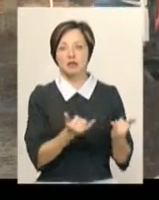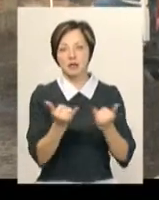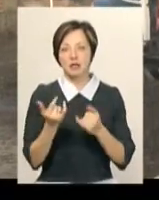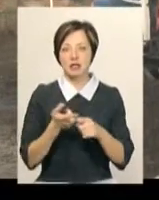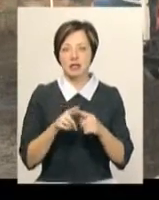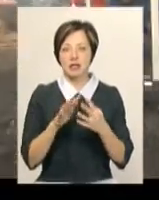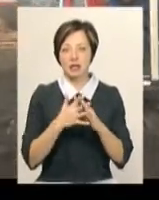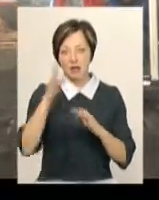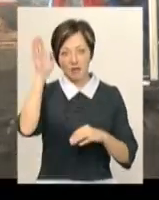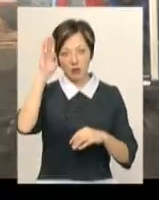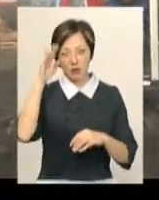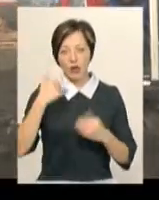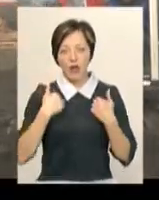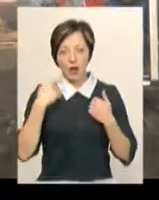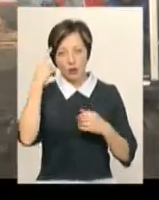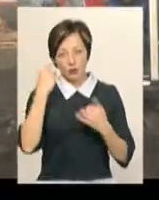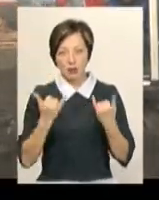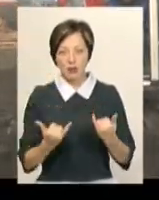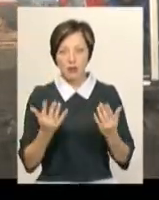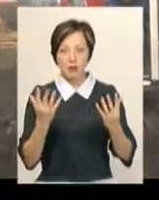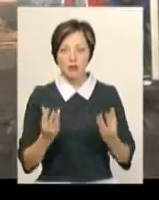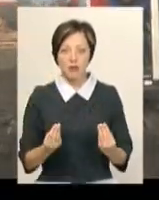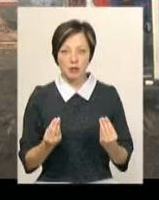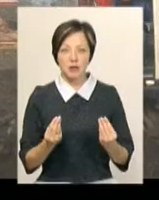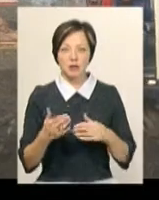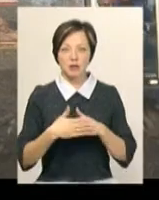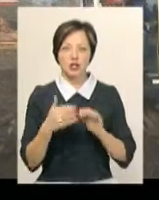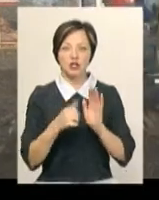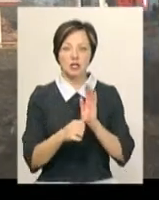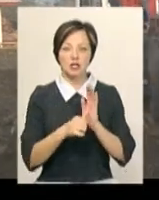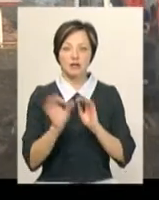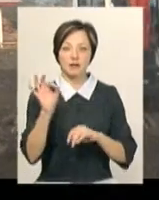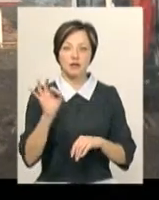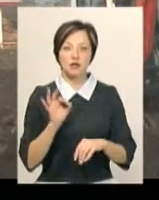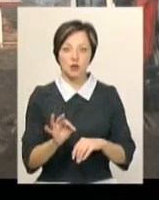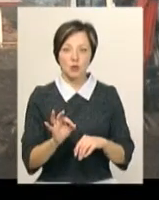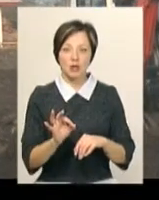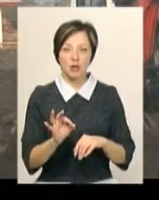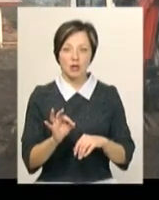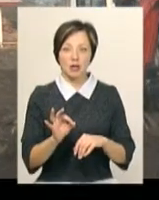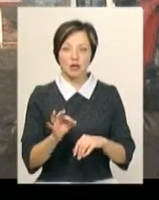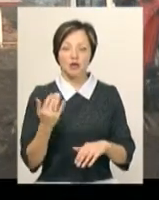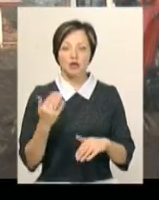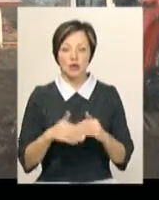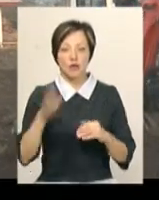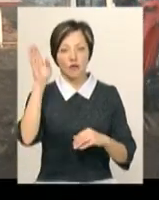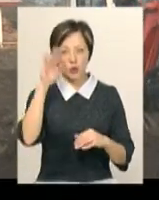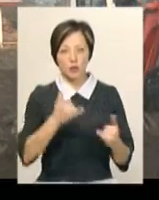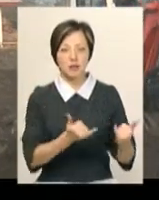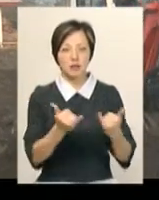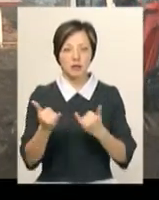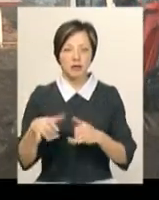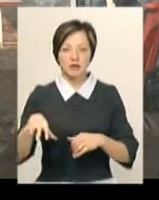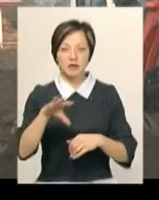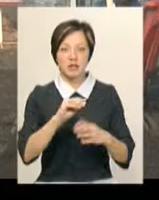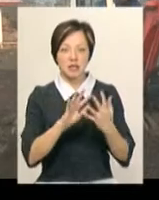села водою. Я думаю, на даний момент ми біля 60%, навіть можна сказати 70%, вже водою забезпечені всі